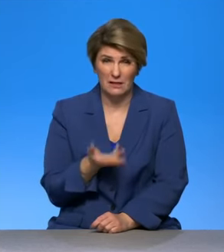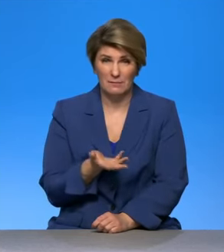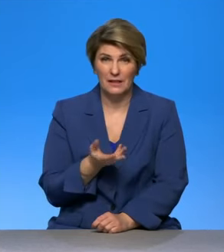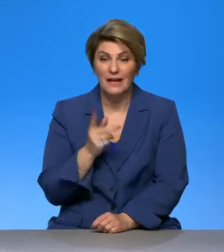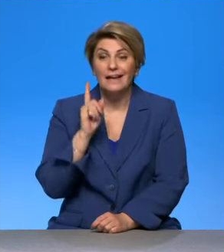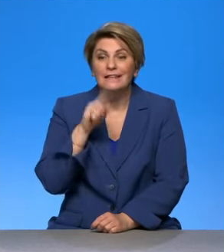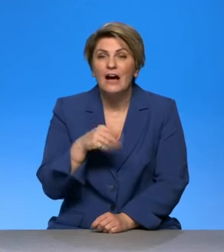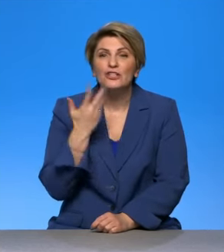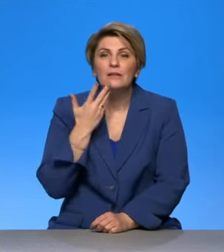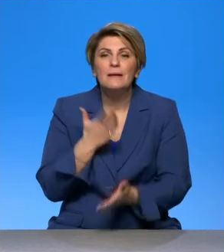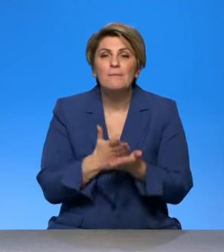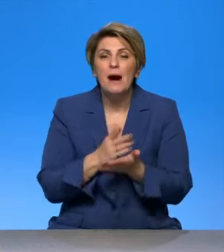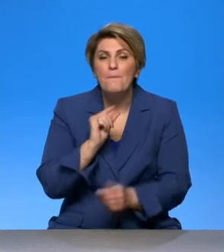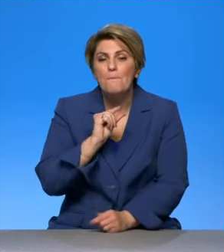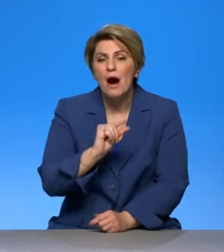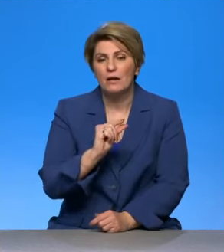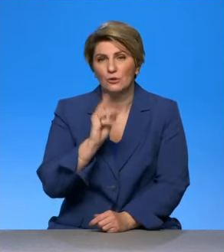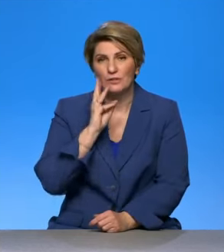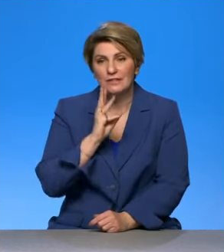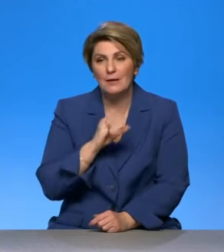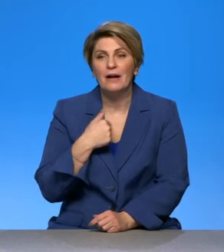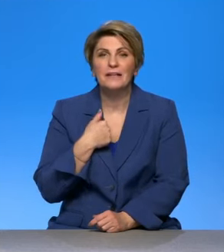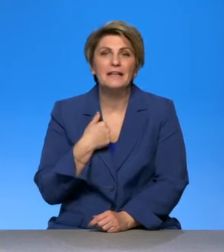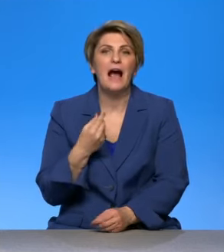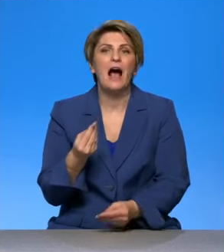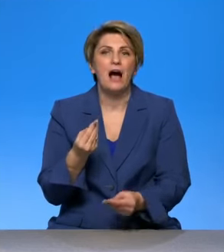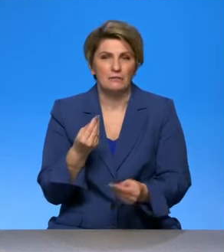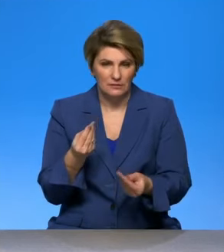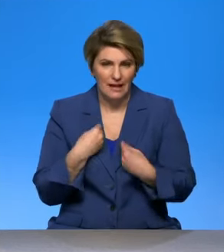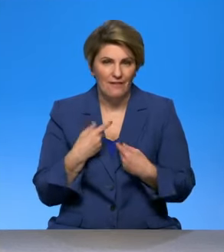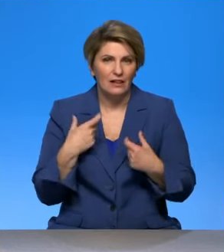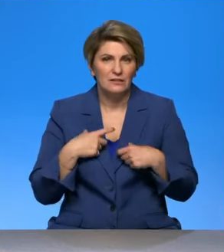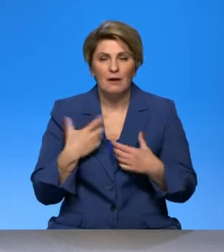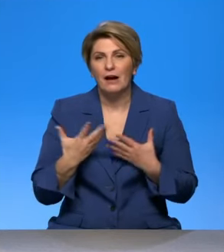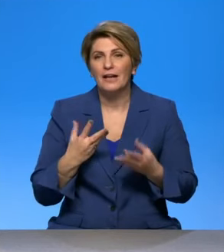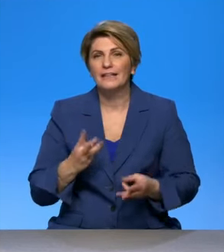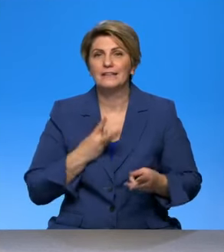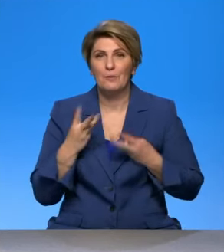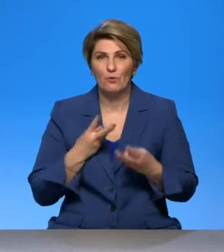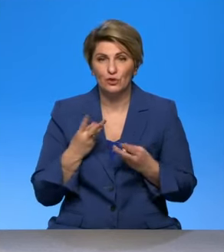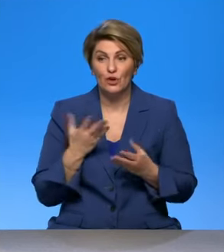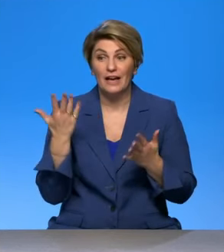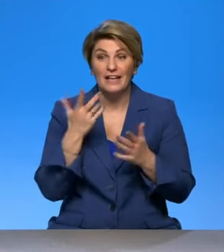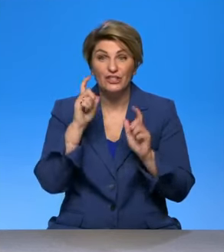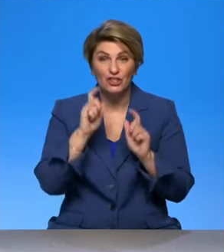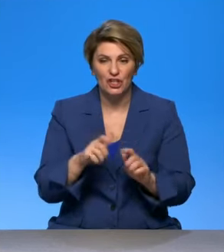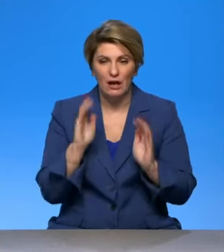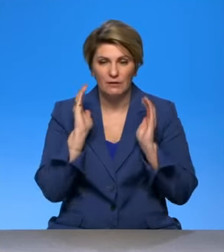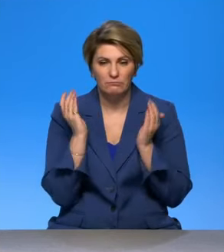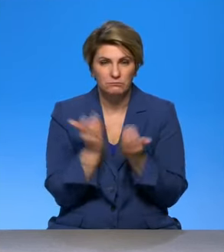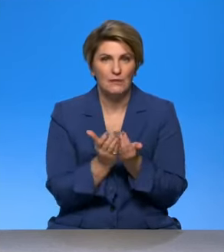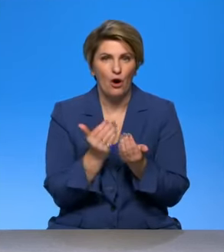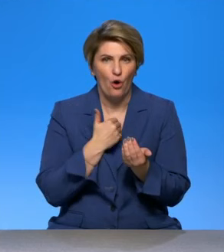маленькой зарплате я себе позволял какие-то эмоции. Если человек хочет вырваться из замкнутого круга, он это сделает. Он